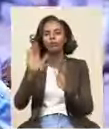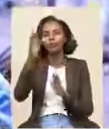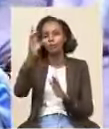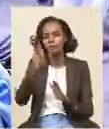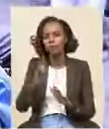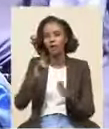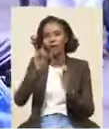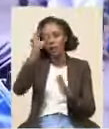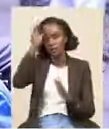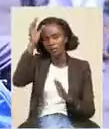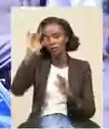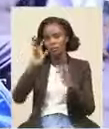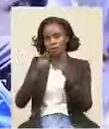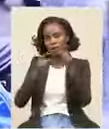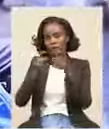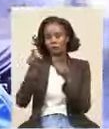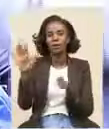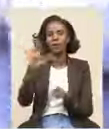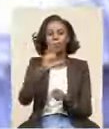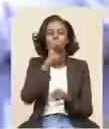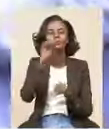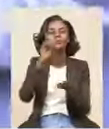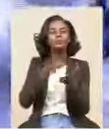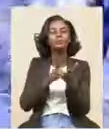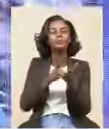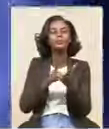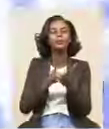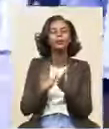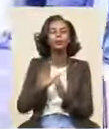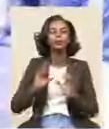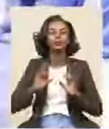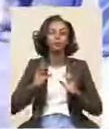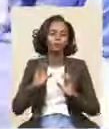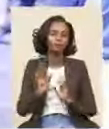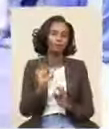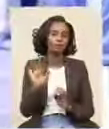የሀዲያ ዞን አስተዳዳሪዎችና የከተማዎቹ ከንቲባዎች ተገኝተዋል።